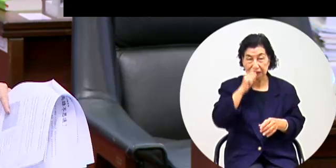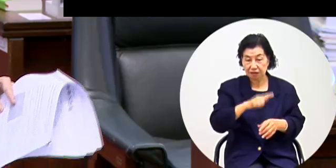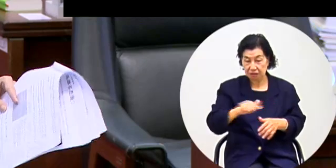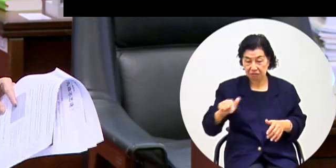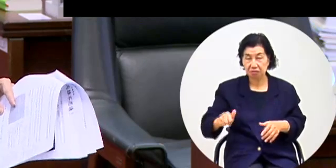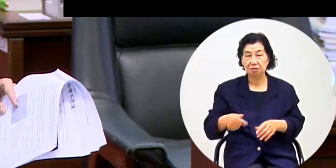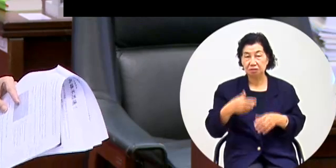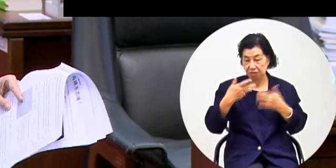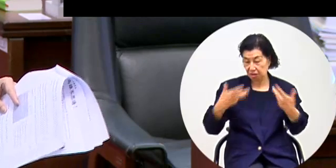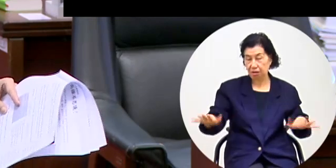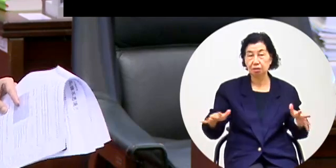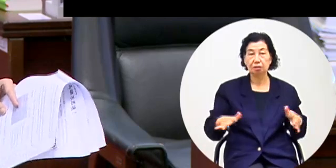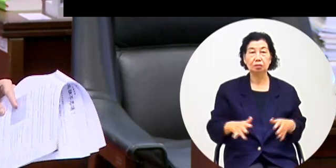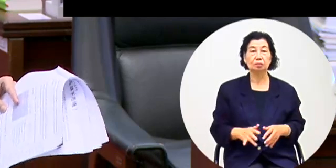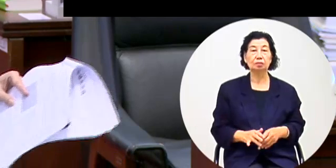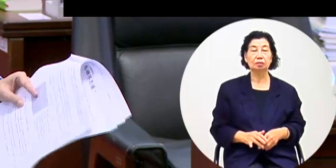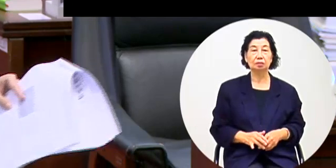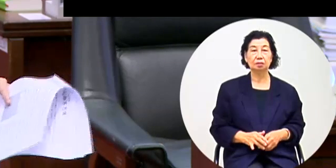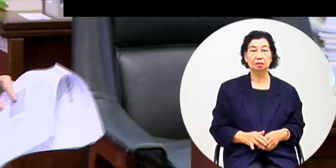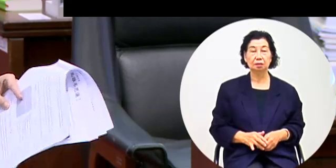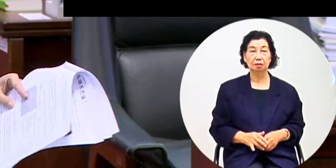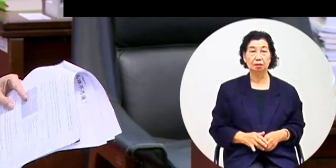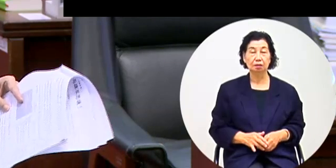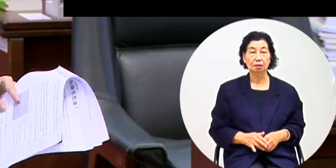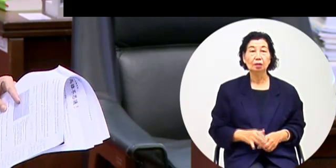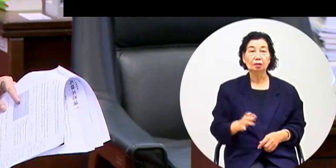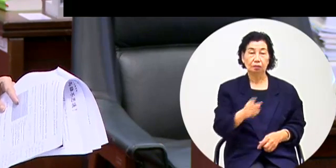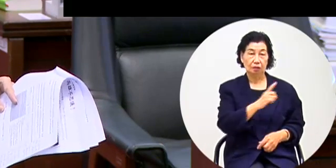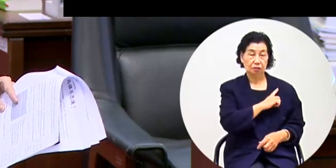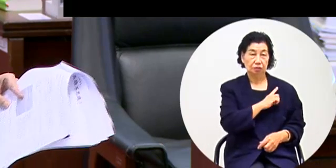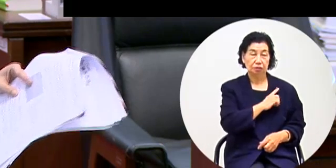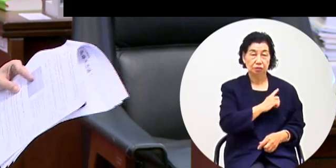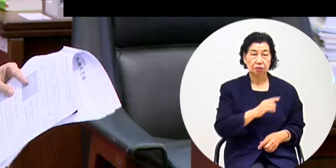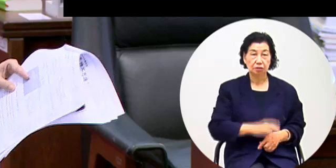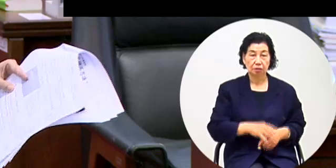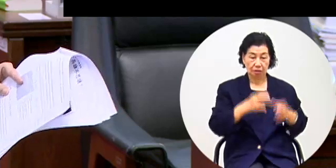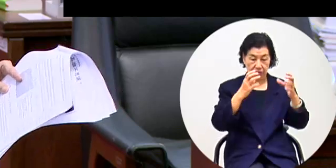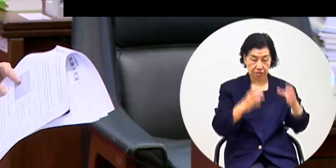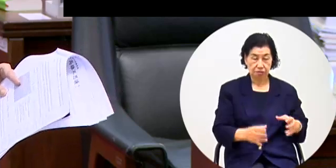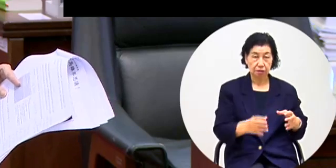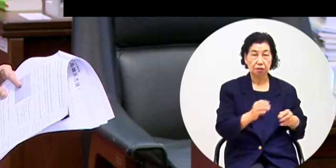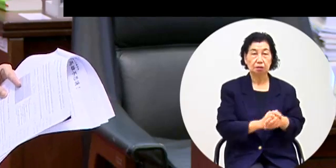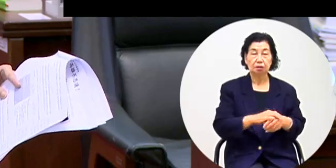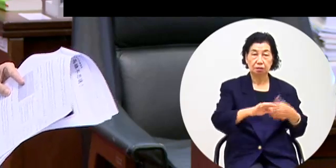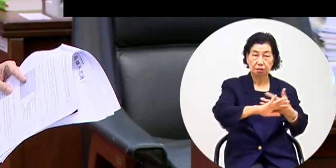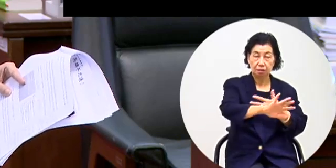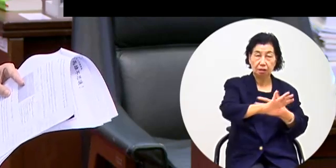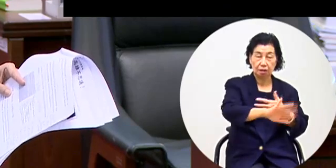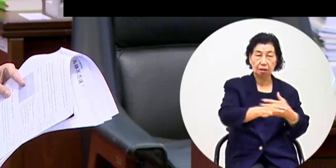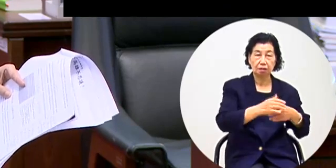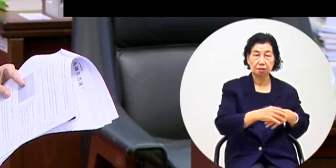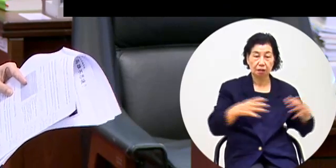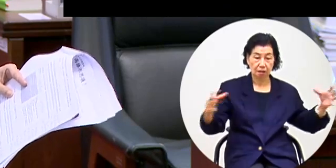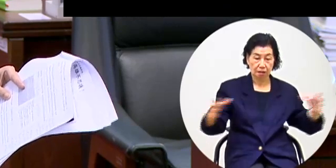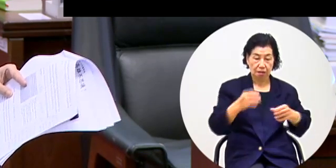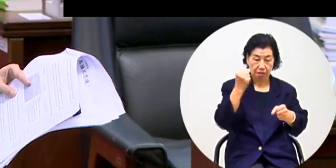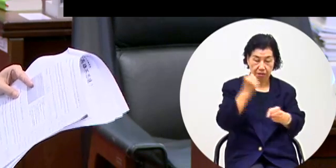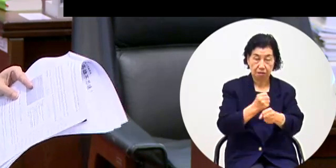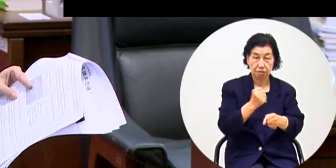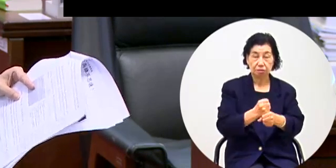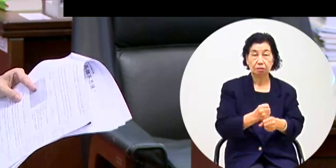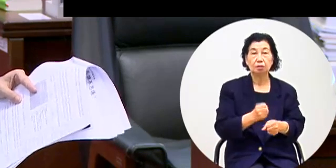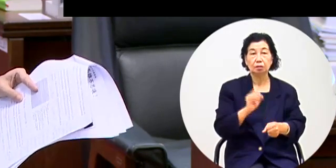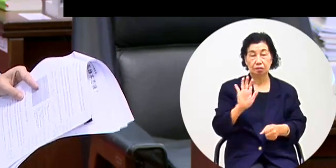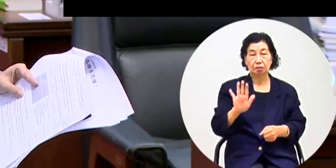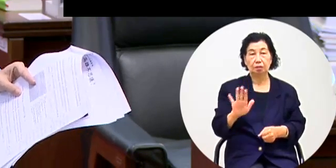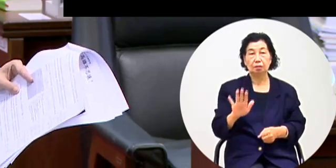为我们自己也成立一个处理底渣的，跟别人来合作处理一个底渣的，那现在有多少的？市长感冒